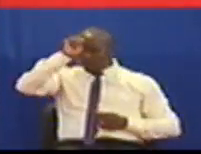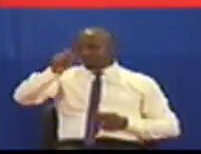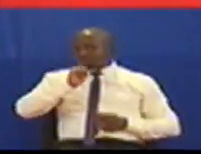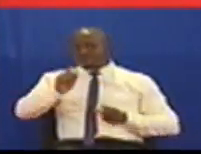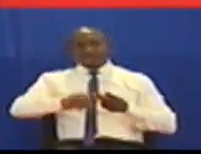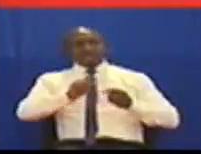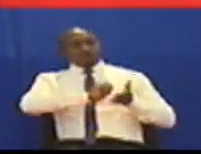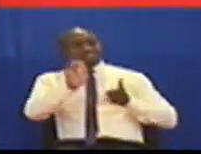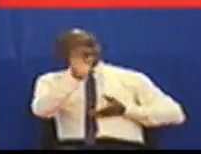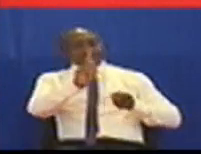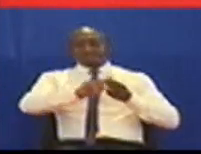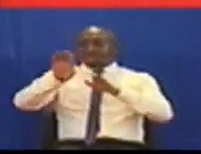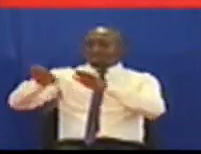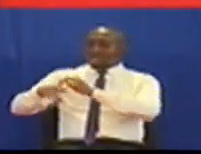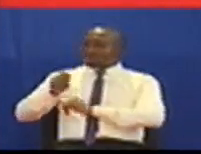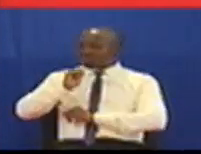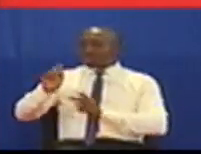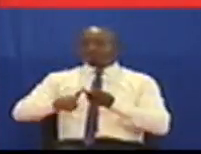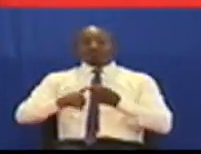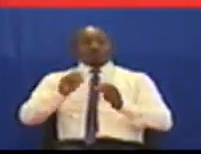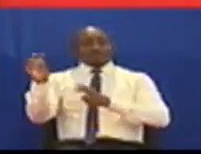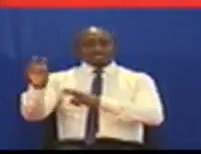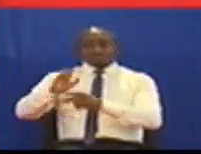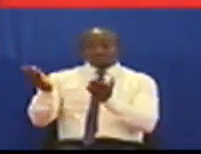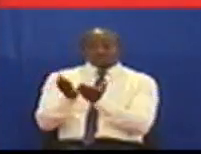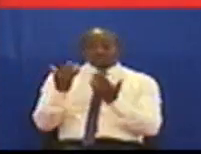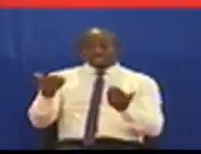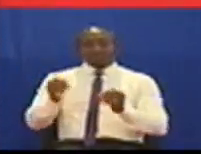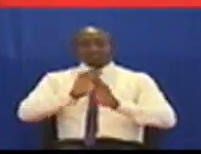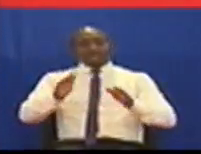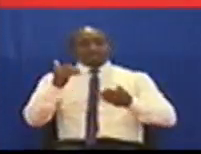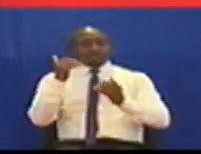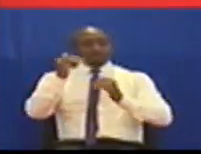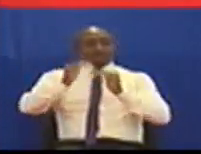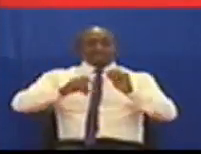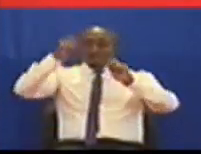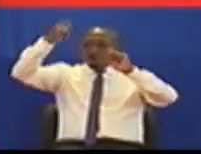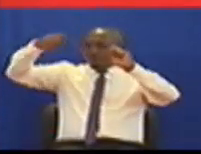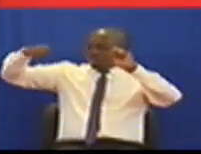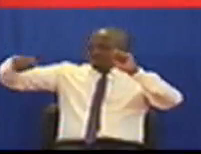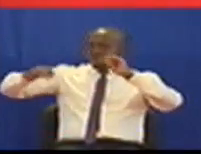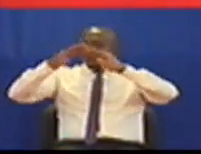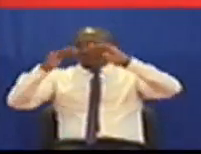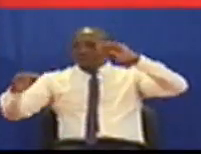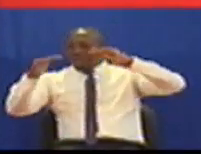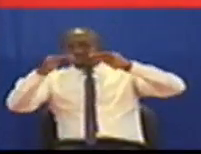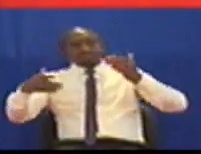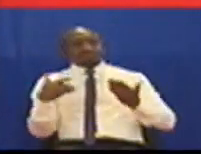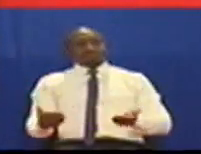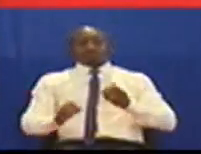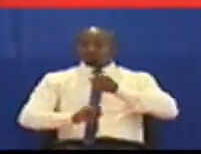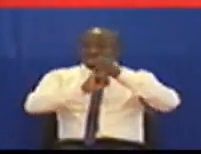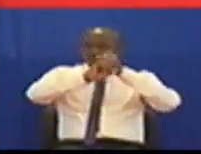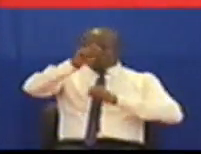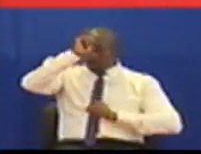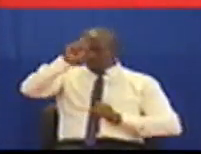speaker ambao anaisimamia ile shule. Sasa hivi imefikia hatua ya kuwekwa mabati. Basi tumuunge mkono mheshimiwa speaker, tukipata nafasi